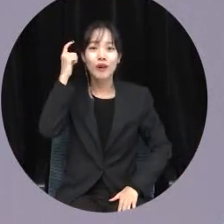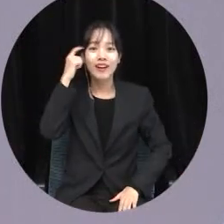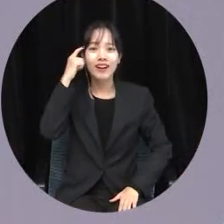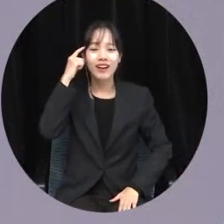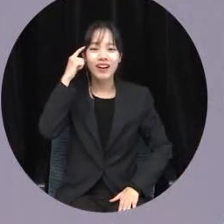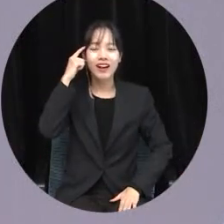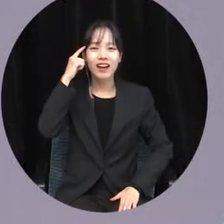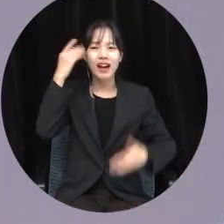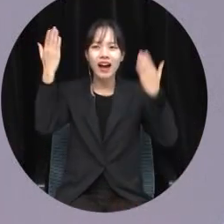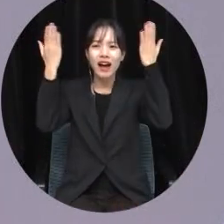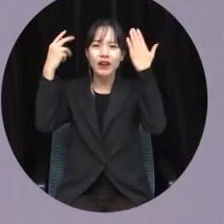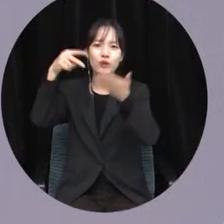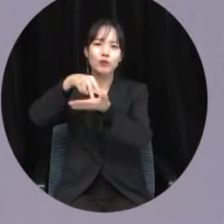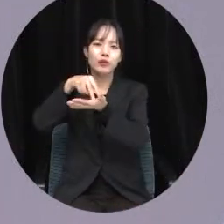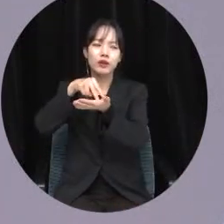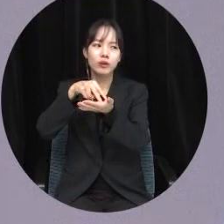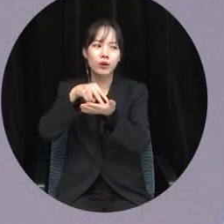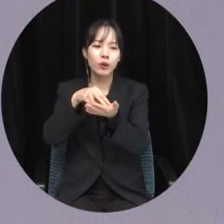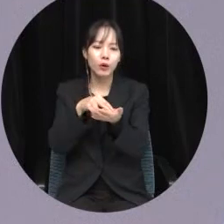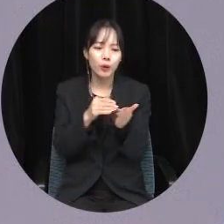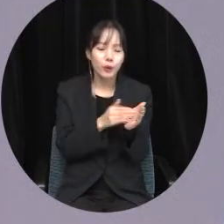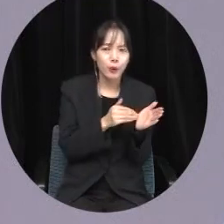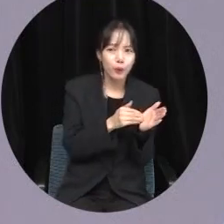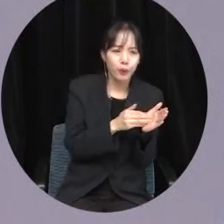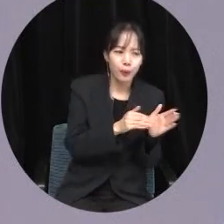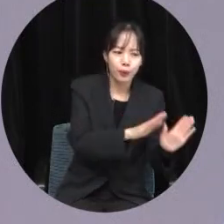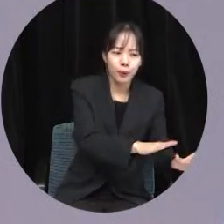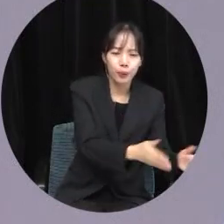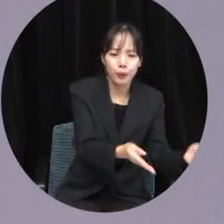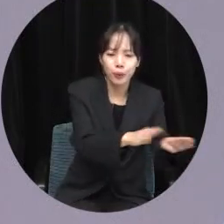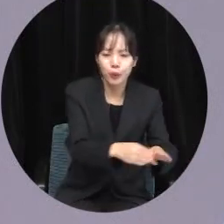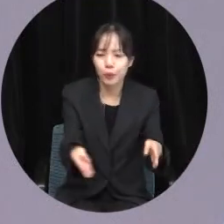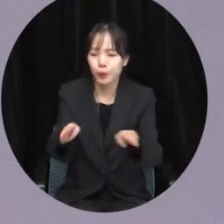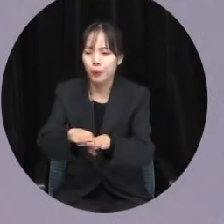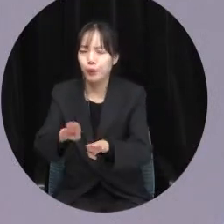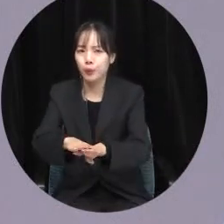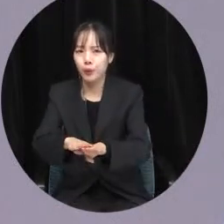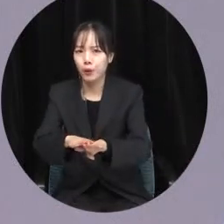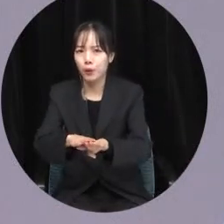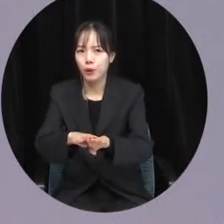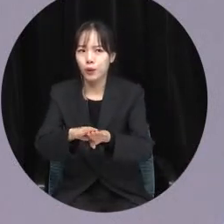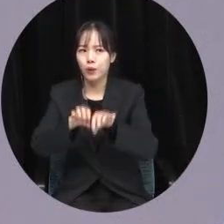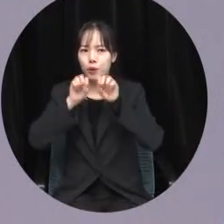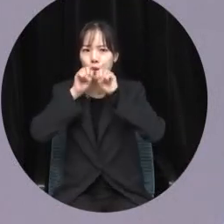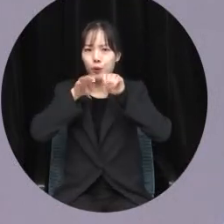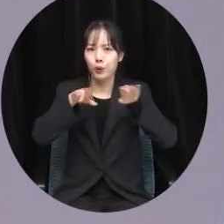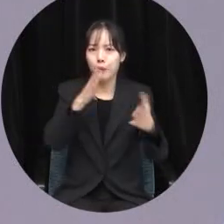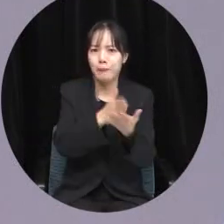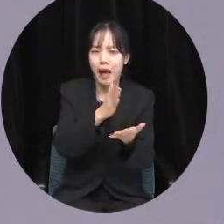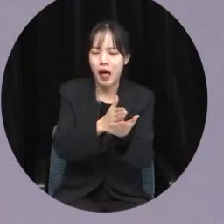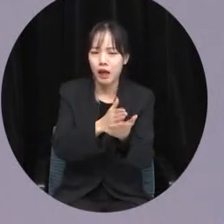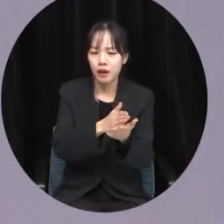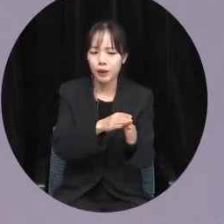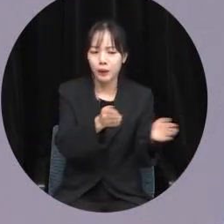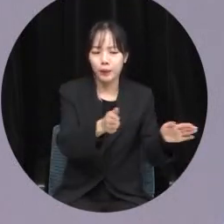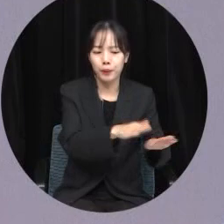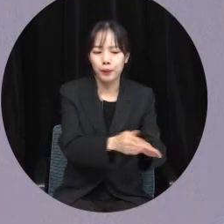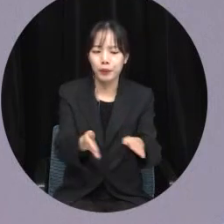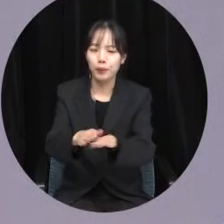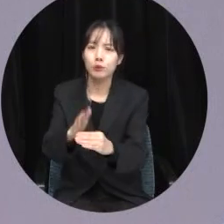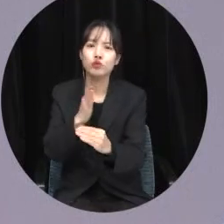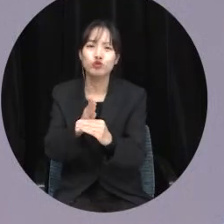은폐하고 좀 시시하기에 급급했다는 얘기를 들었습니다. 왜 그런가 또 알아보니 결국 이런 학폭